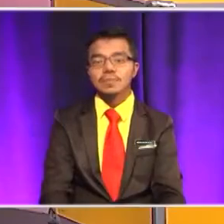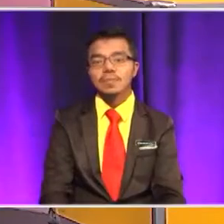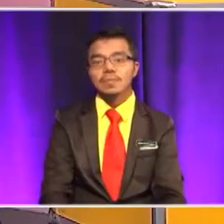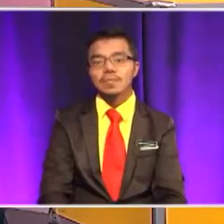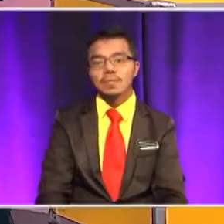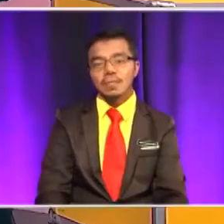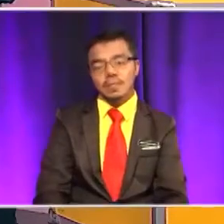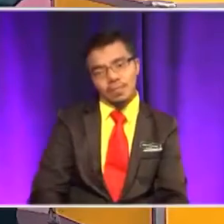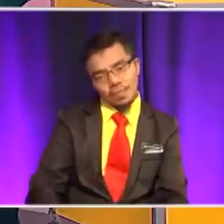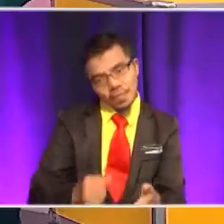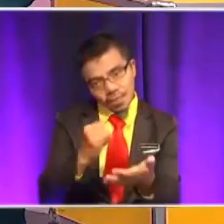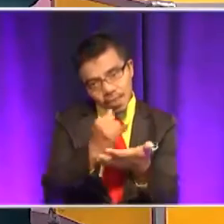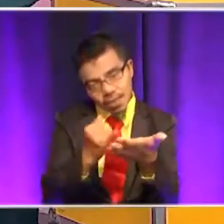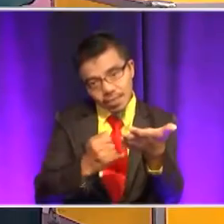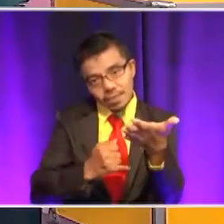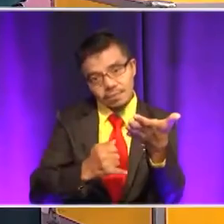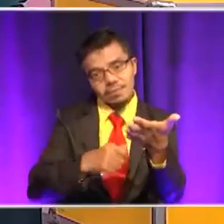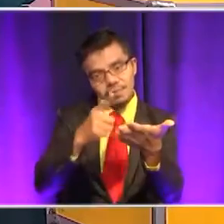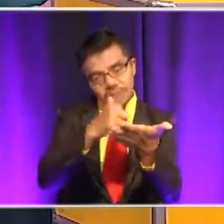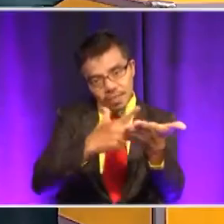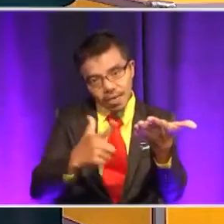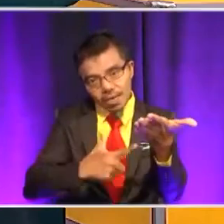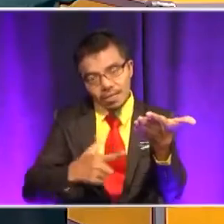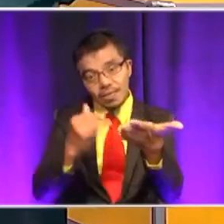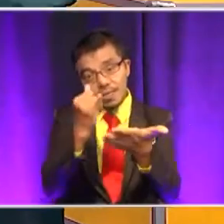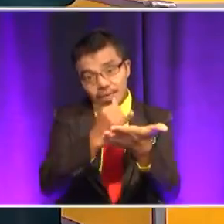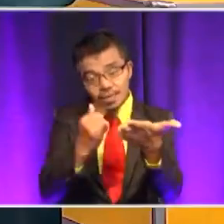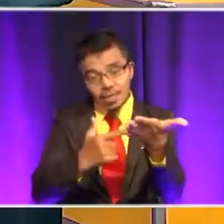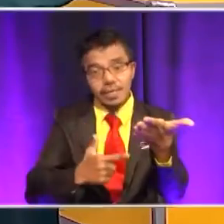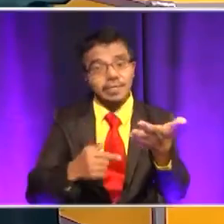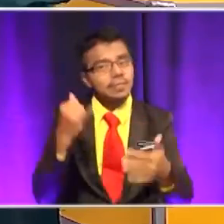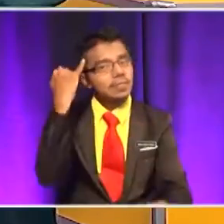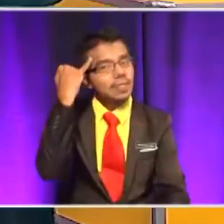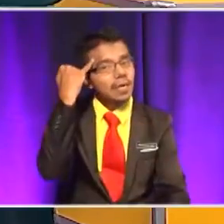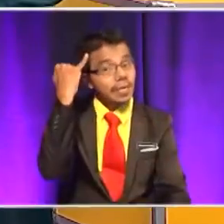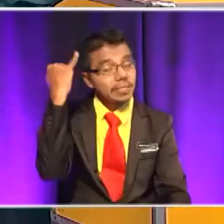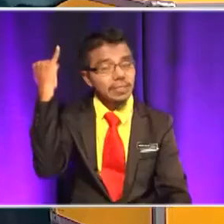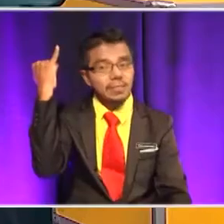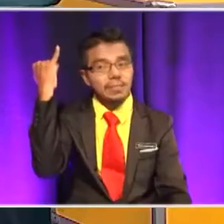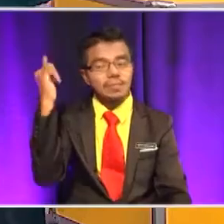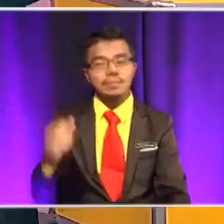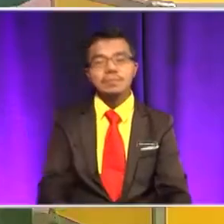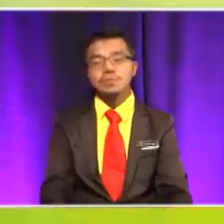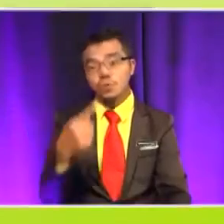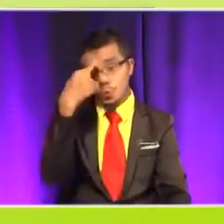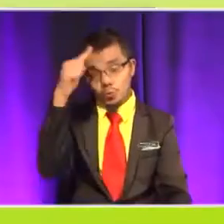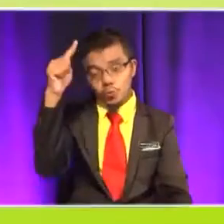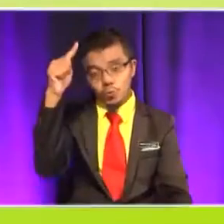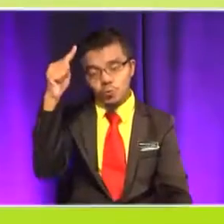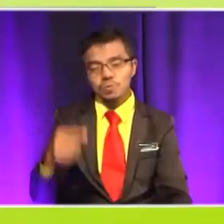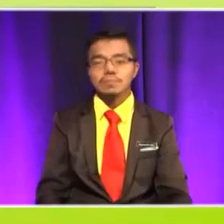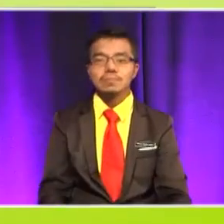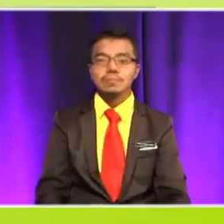dibuat oleh siapa dibuat oleh peri kebentuk akan melakarkan beberapa makanan ide untuk produk tersebut sama